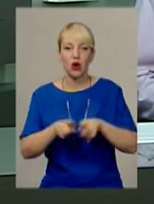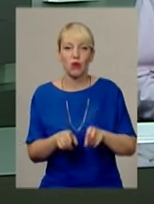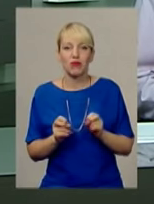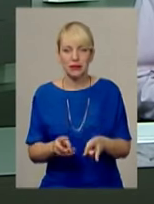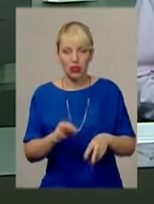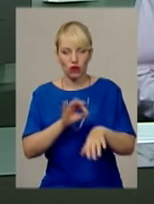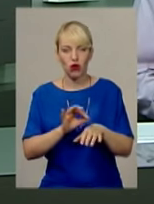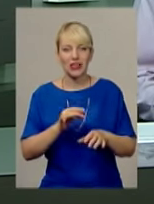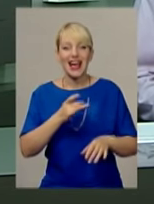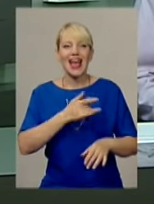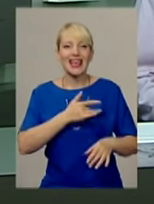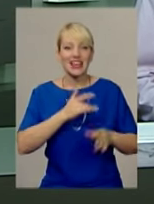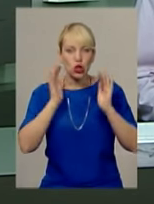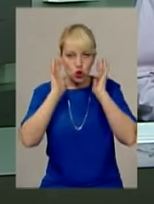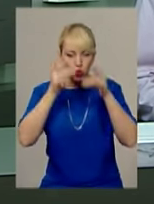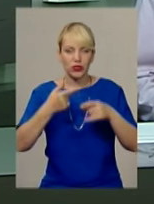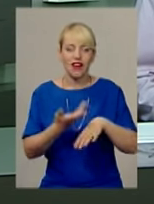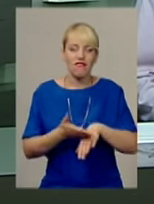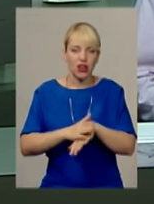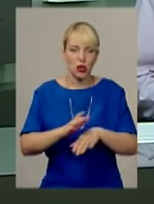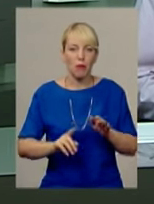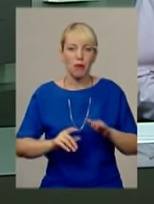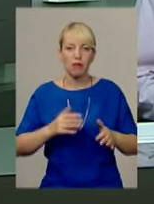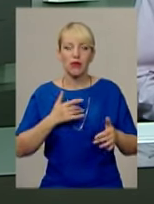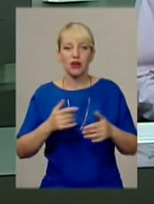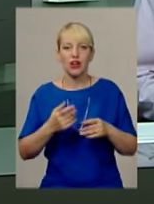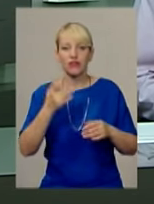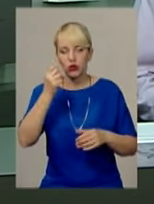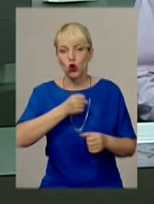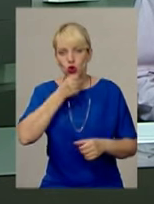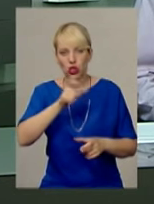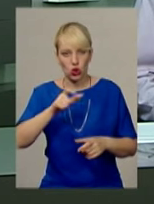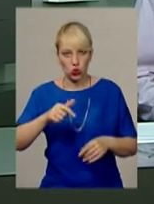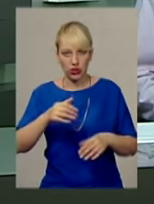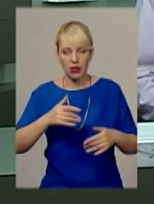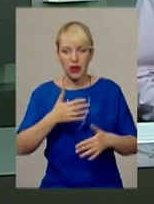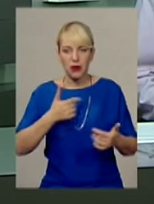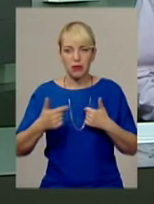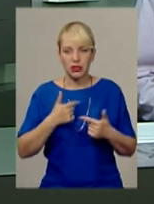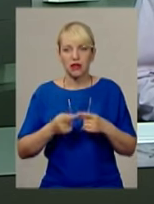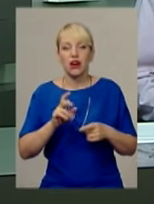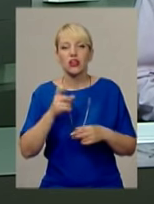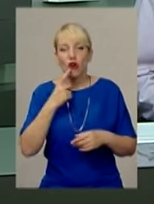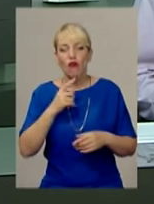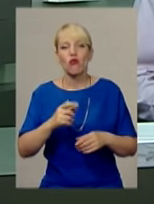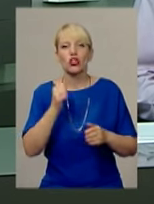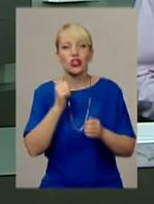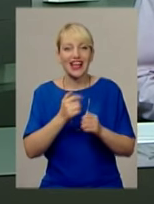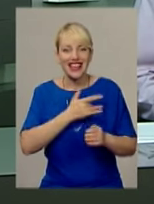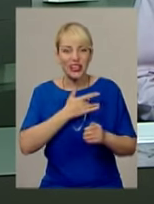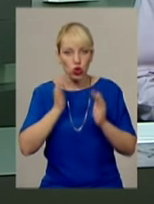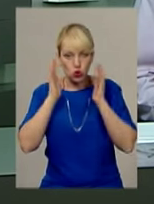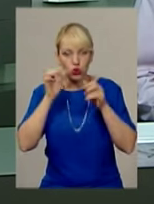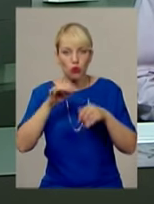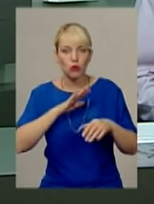як інсульт. Найважче переносять високі температури літні люди. Втім, з року в рік інсульт молодшає, кажуть лікарі. Тож, як